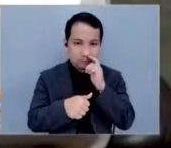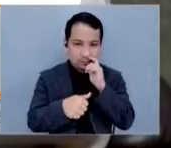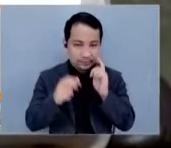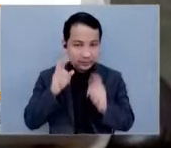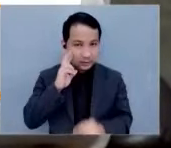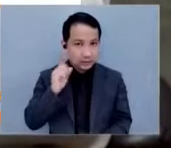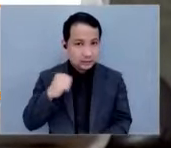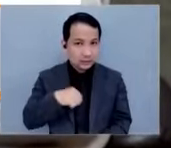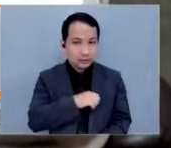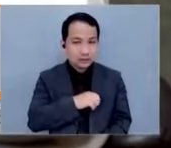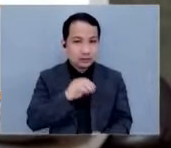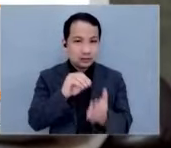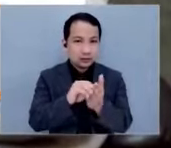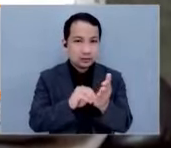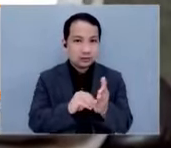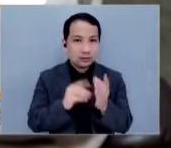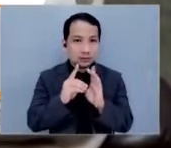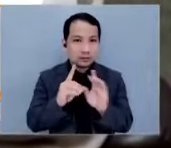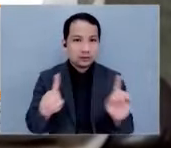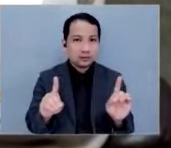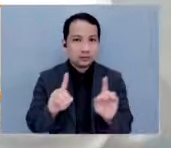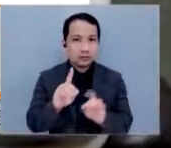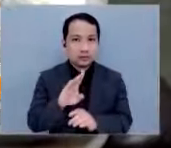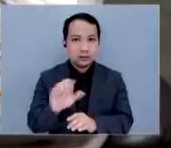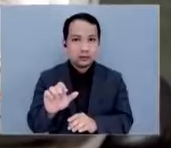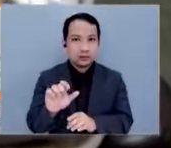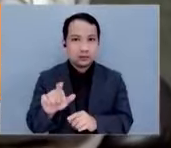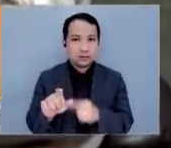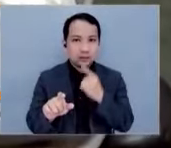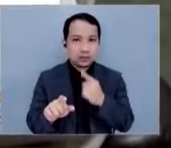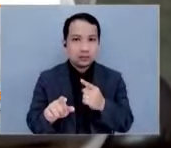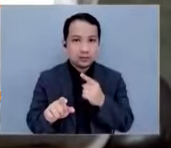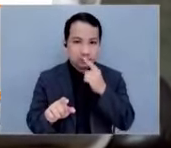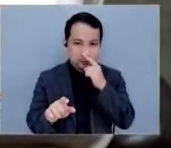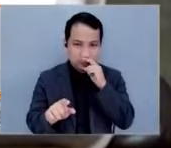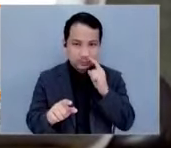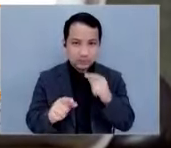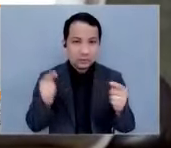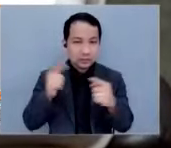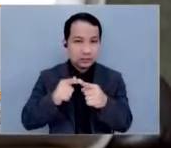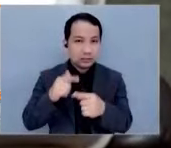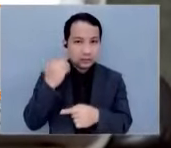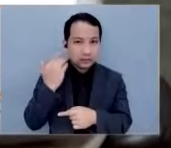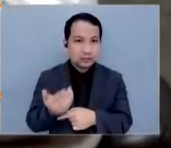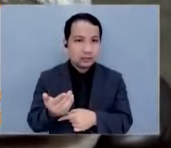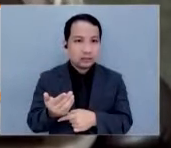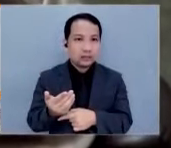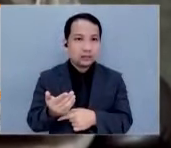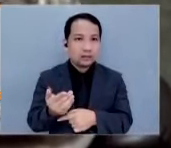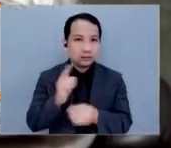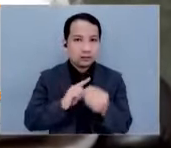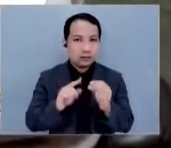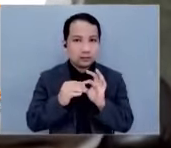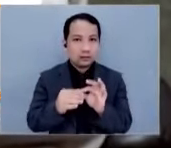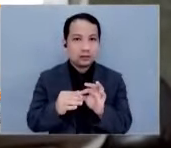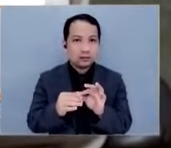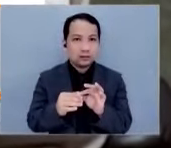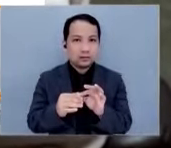may akda ng panukala. When we say, till death do us part, this is not even